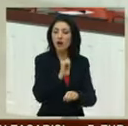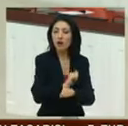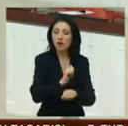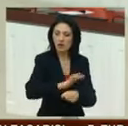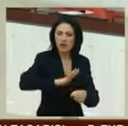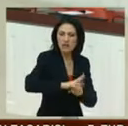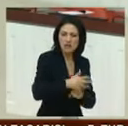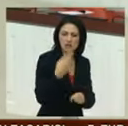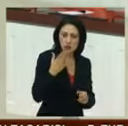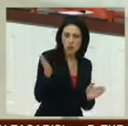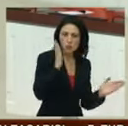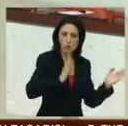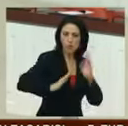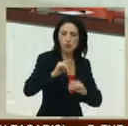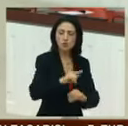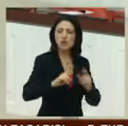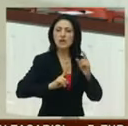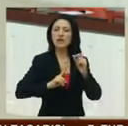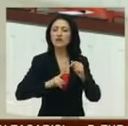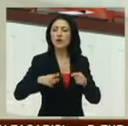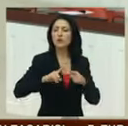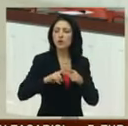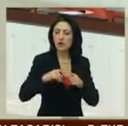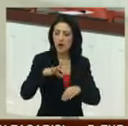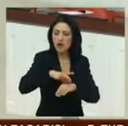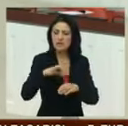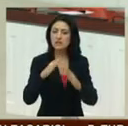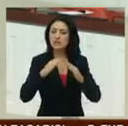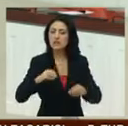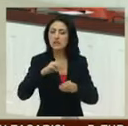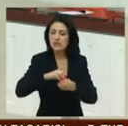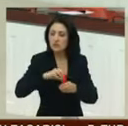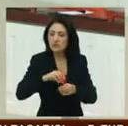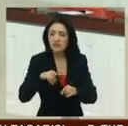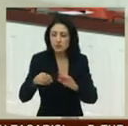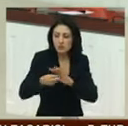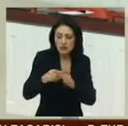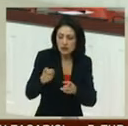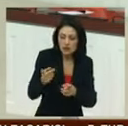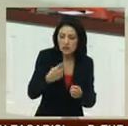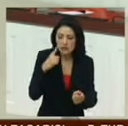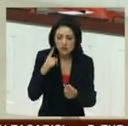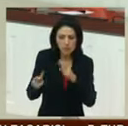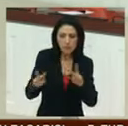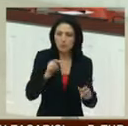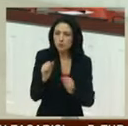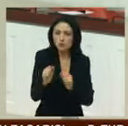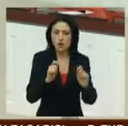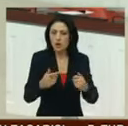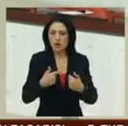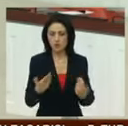Cengiz'i dövüyorsa, İrfan Tören'in hastane odasında Gül Dünya'yı öldürmesiyle nasıl mücadele edeceğiz?